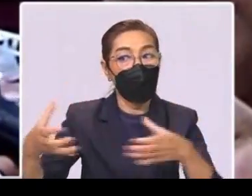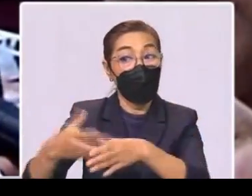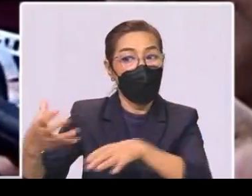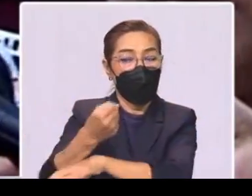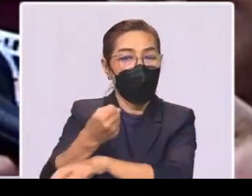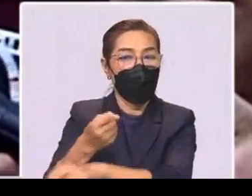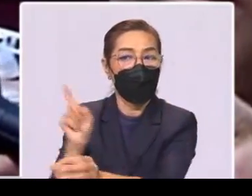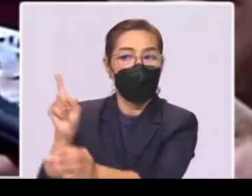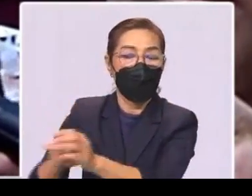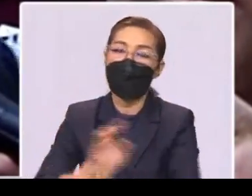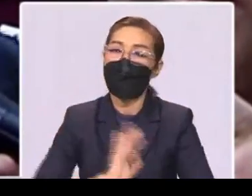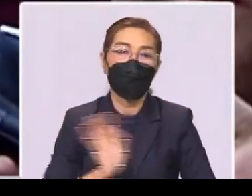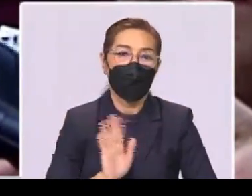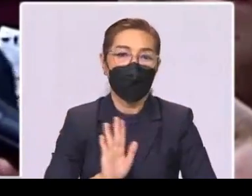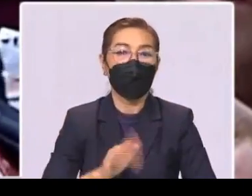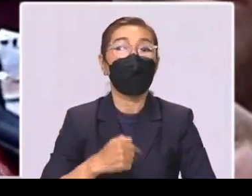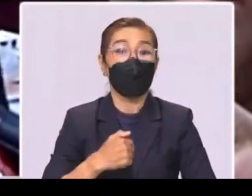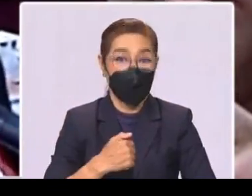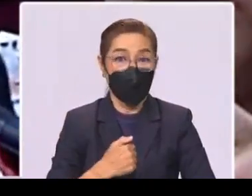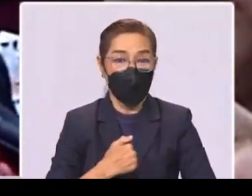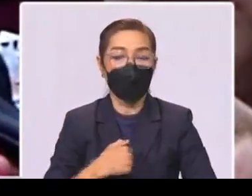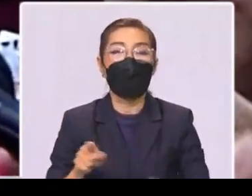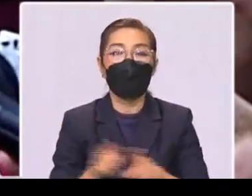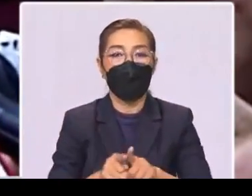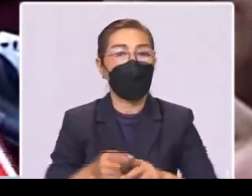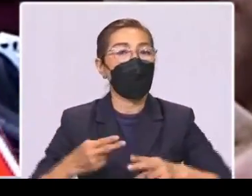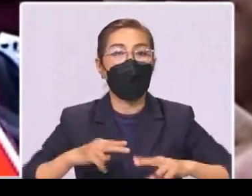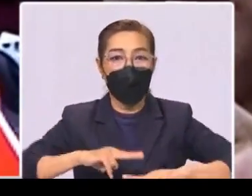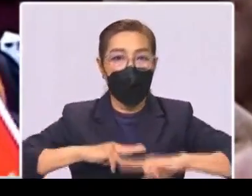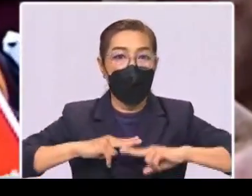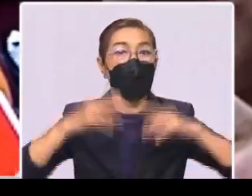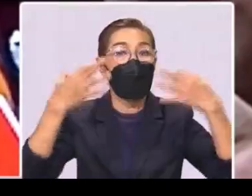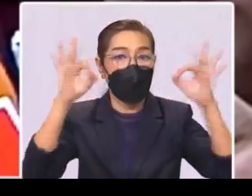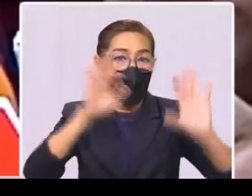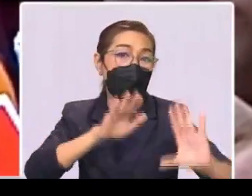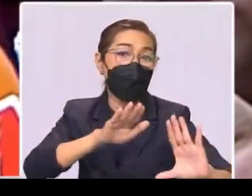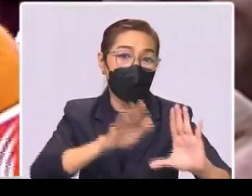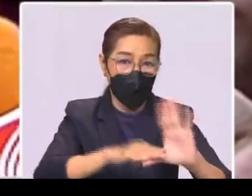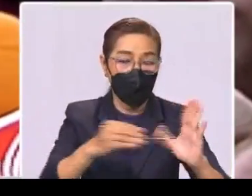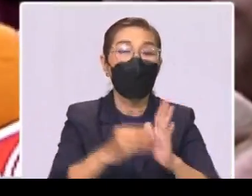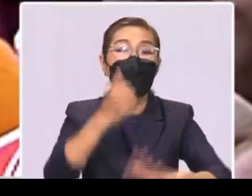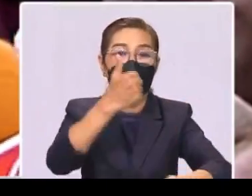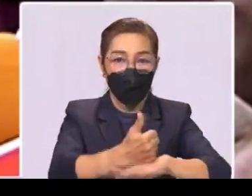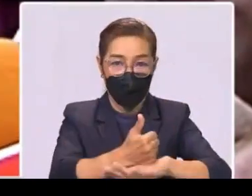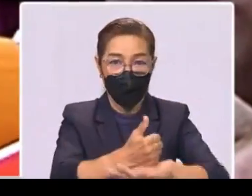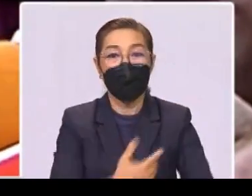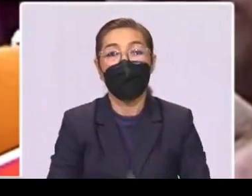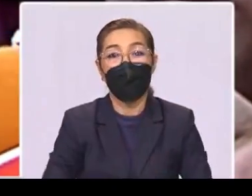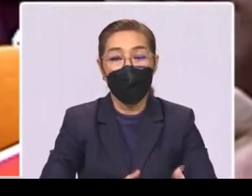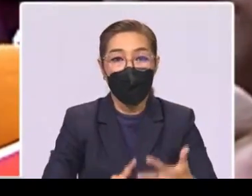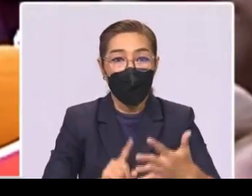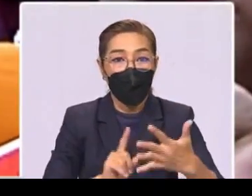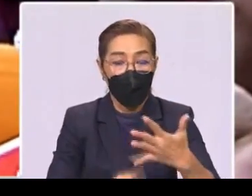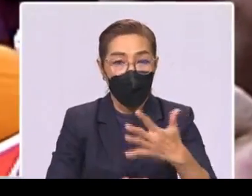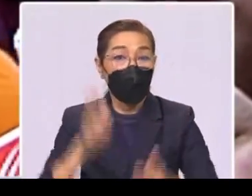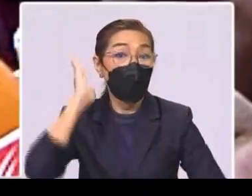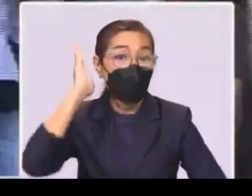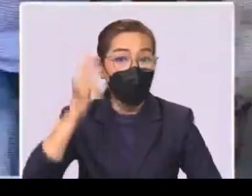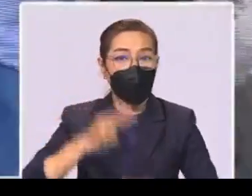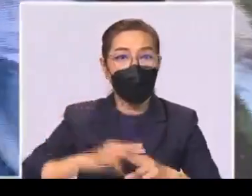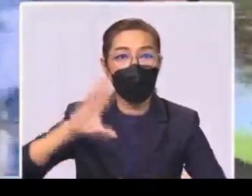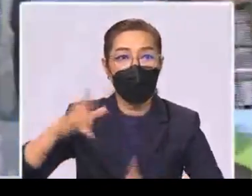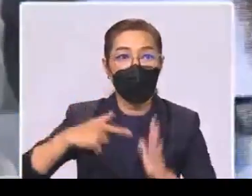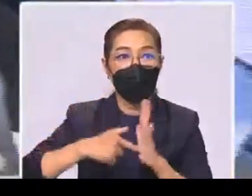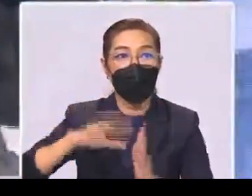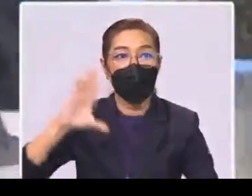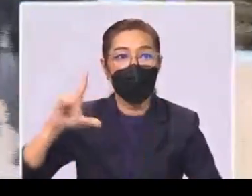ไม่ได้ลงในนามของพรรคไหนนะครับคุณรัชนาเนาะค่ะอีกท่านนึงครับคุณชัชชาติสิทธิพันธุ์